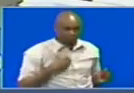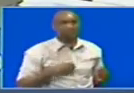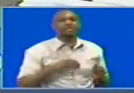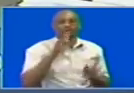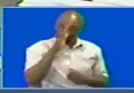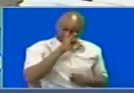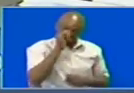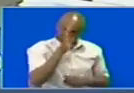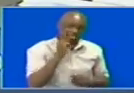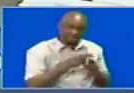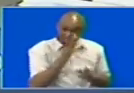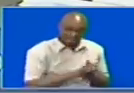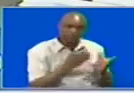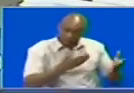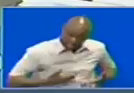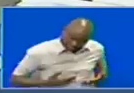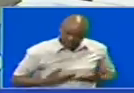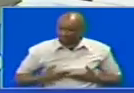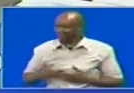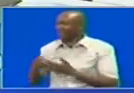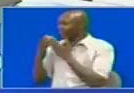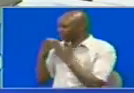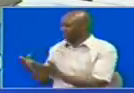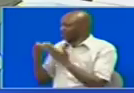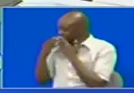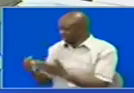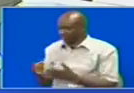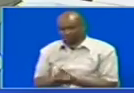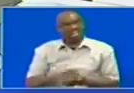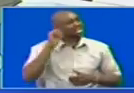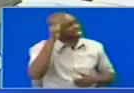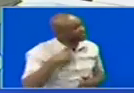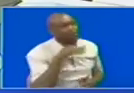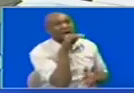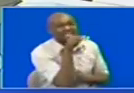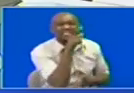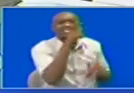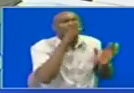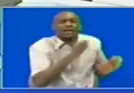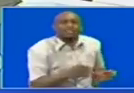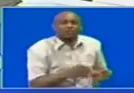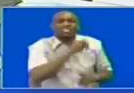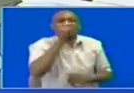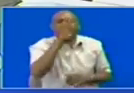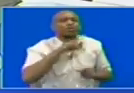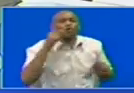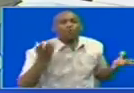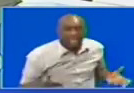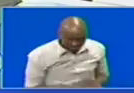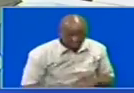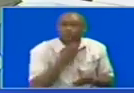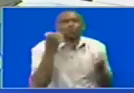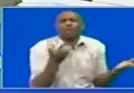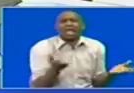Okay, asante. Karibu sana. Asante. Hali makala ya kwapi. Wakenya wanauliza bwana Muscle Busolo, JB, alienda wapi? Uko wapi